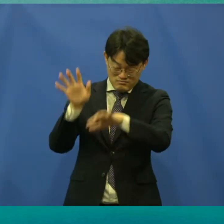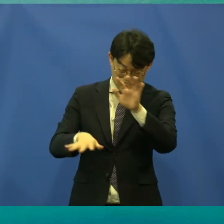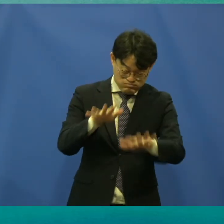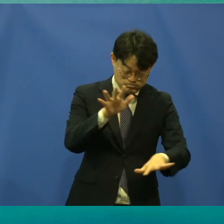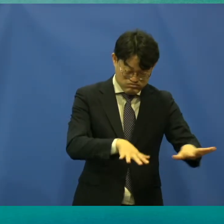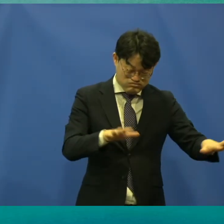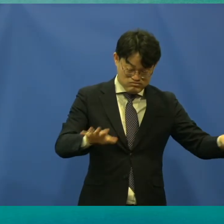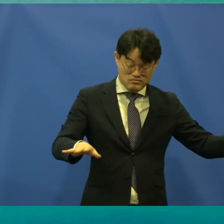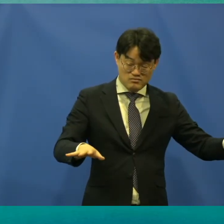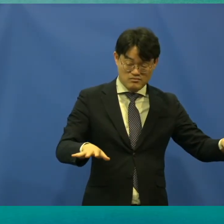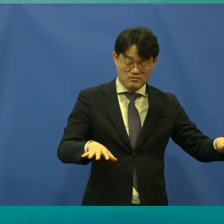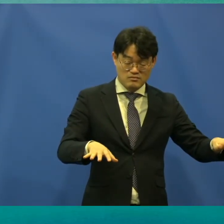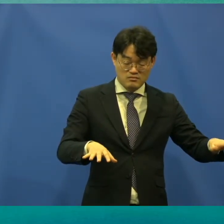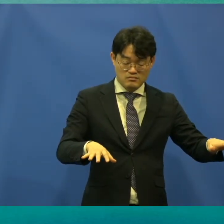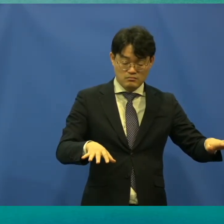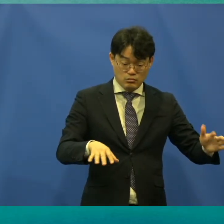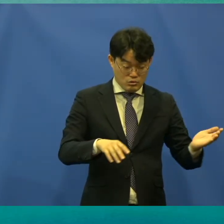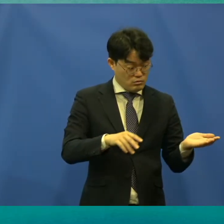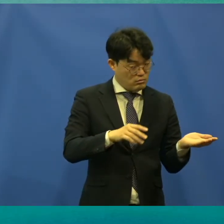거짓말같이 조용해졌습니다.